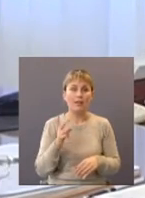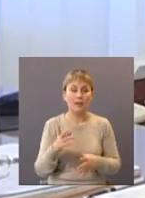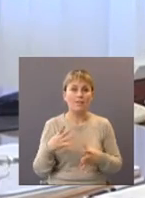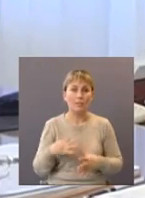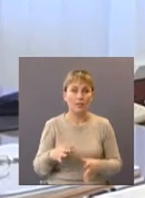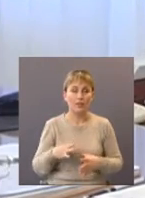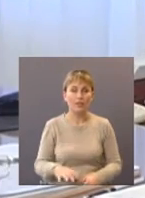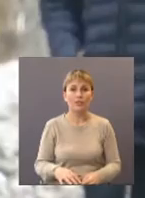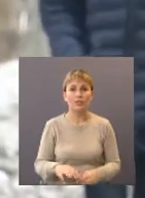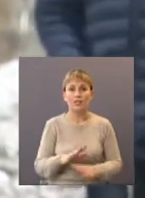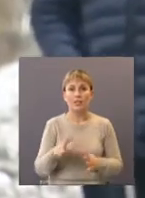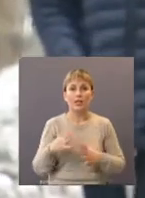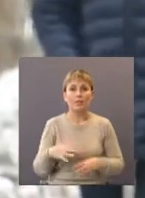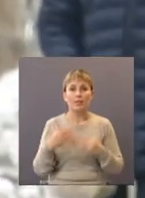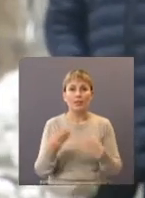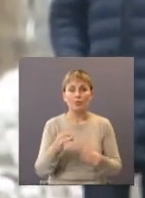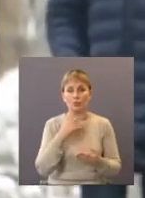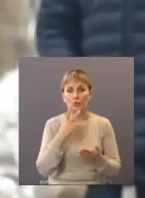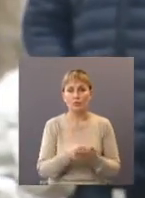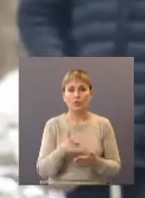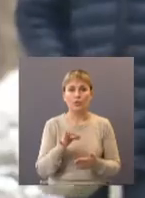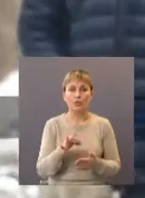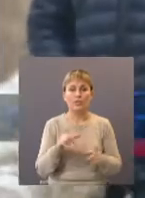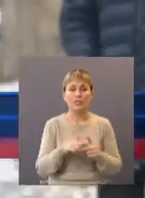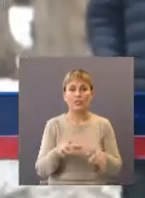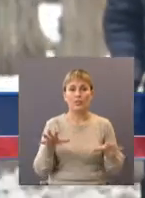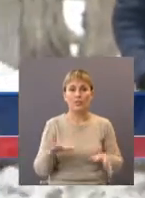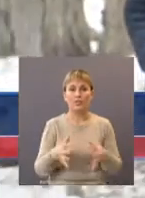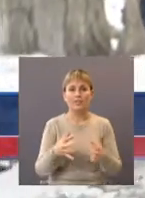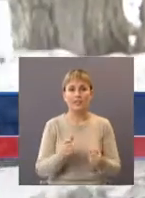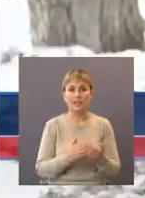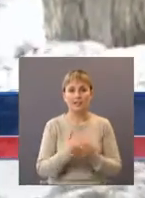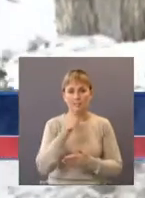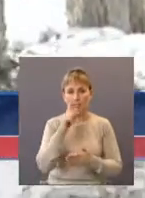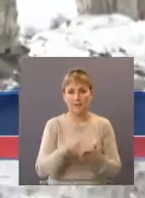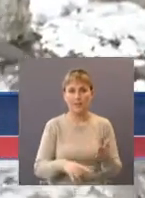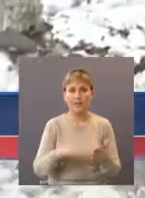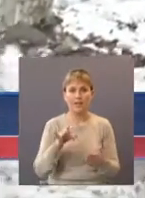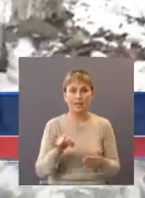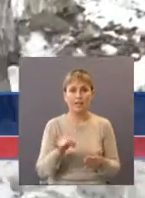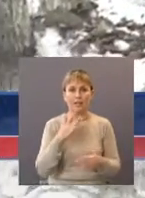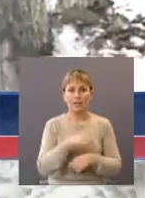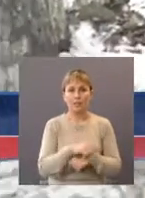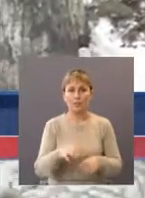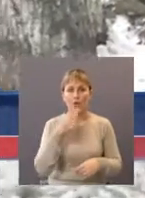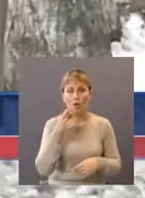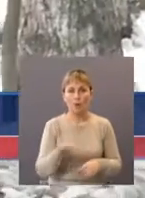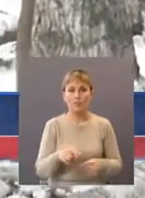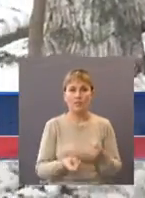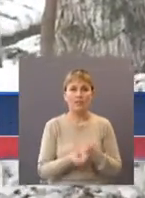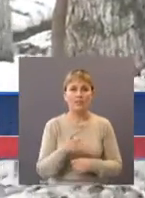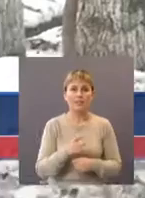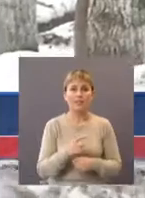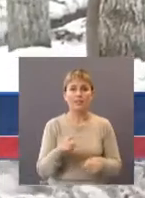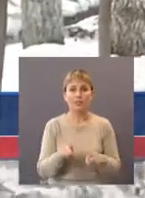шла гражданская война. Раньше переезду столиц способствовали военные конфликты. В современном мире государства,